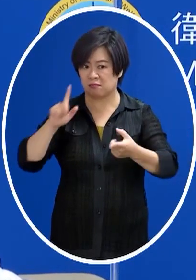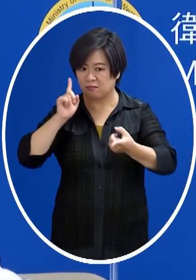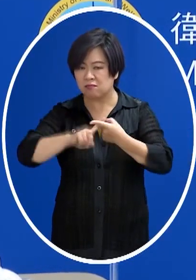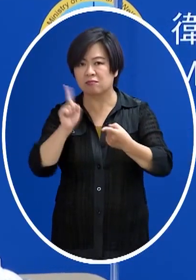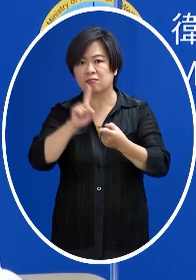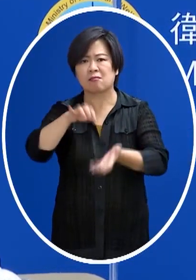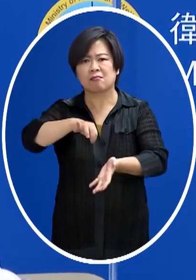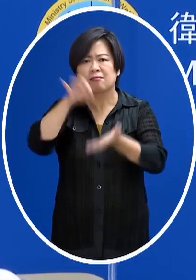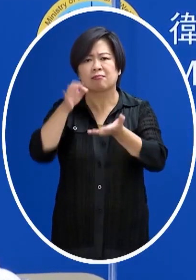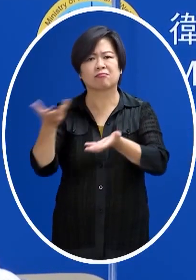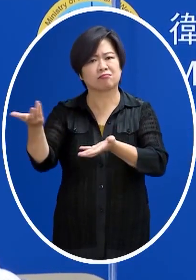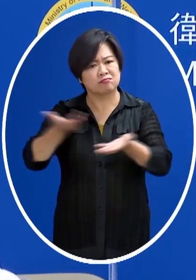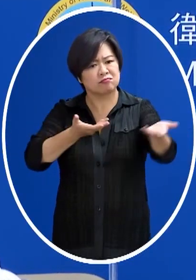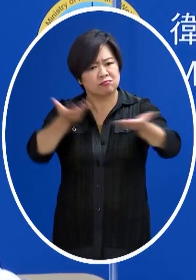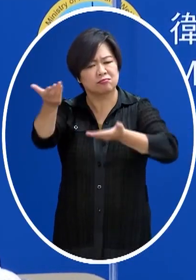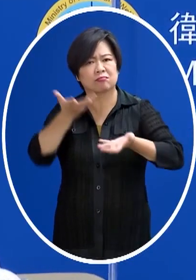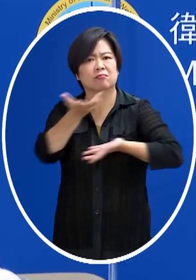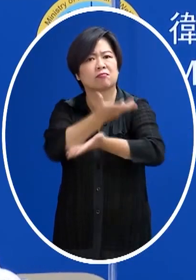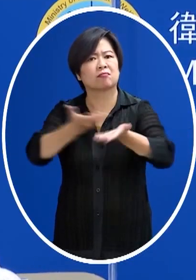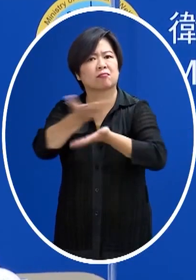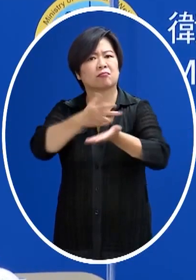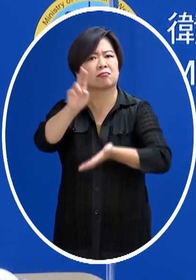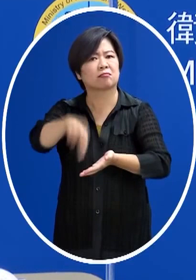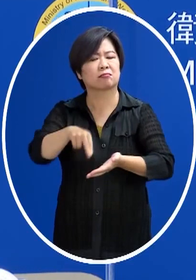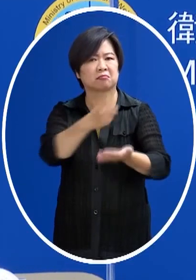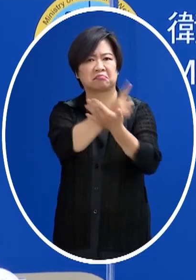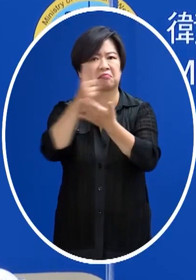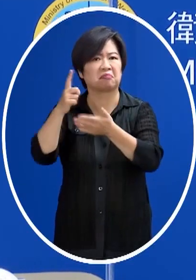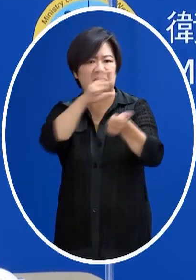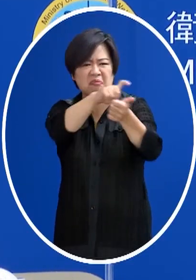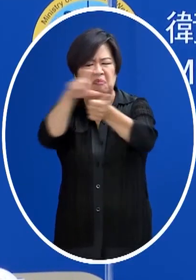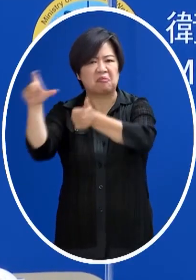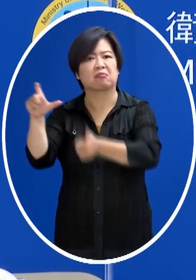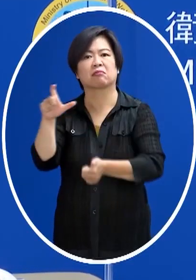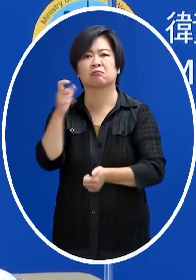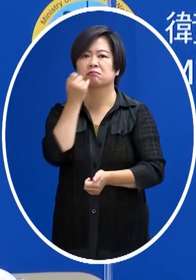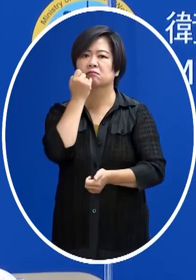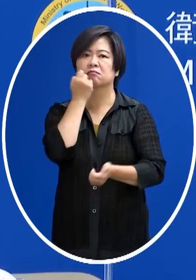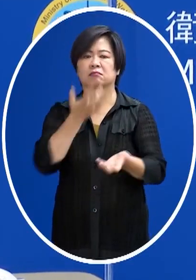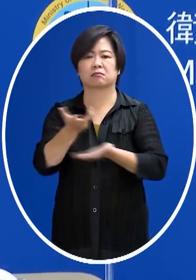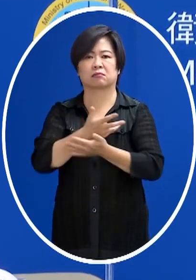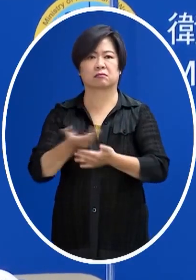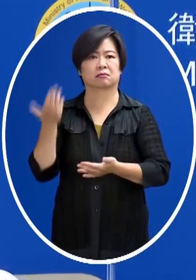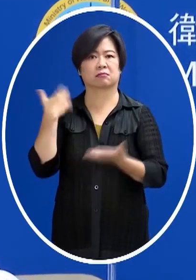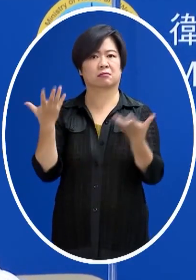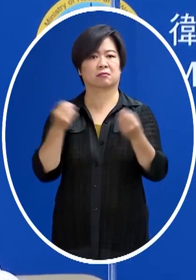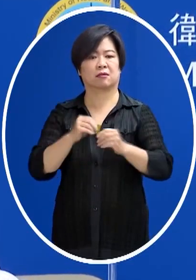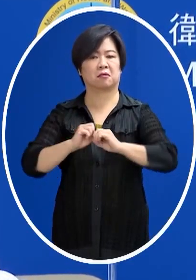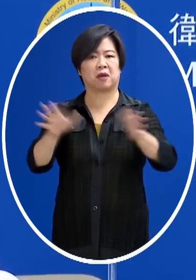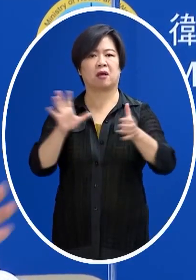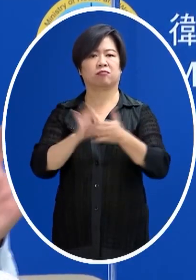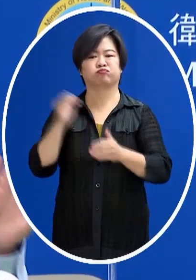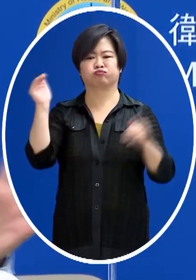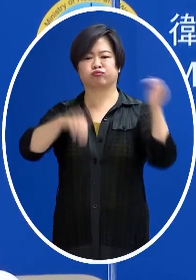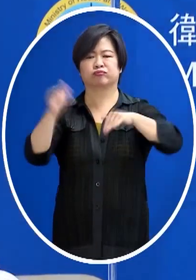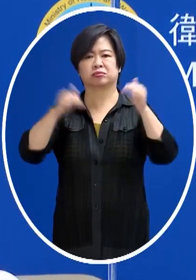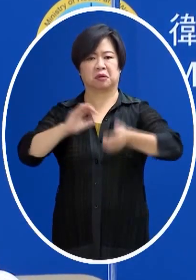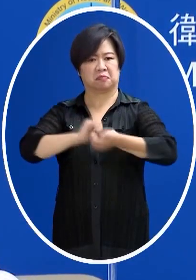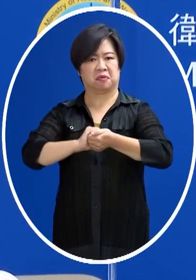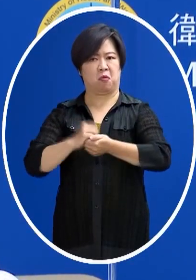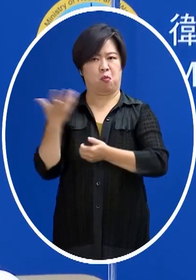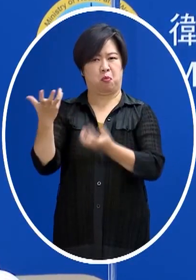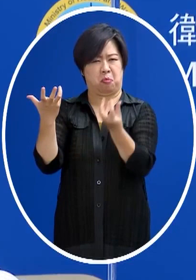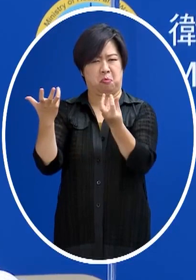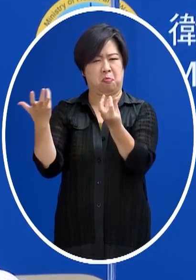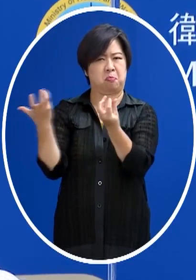以我们对各种议题都会有不同意见，可是我们从来没有用投票哈，所以没有什么。这么精准